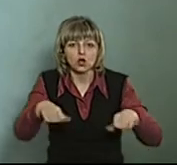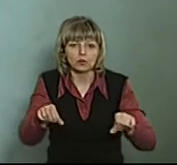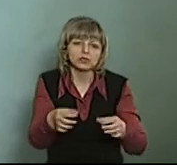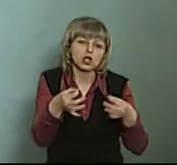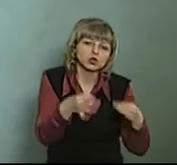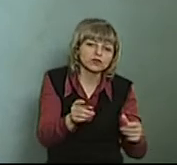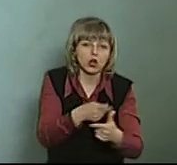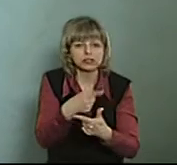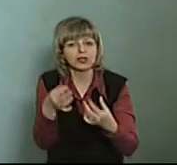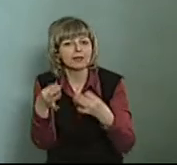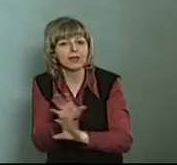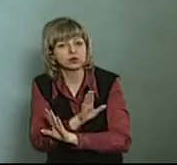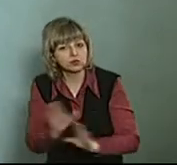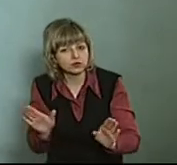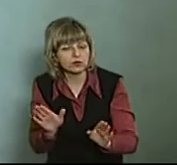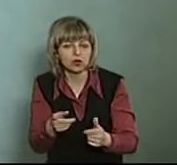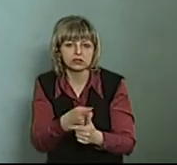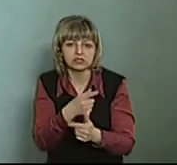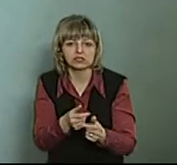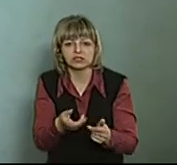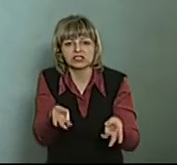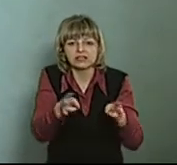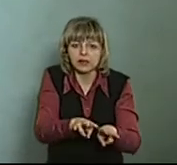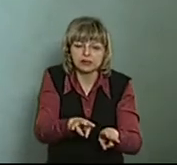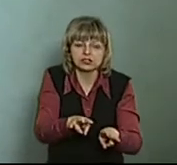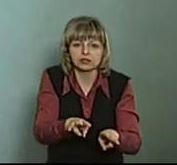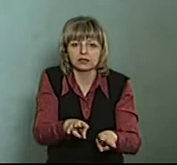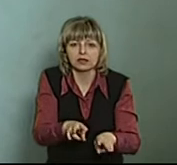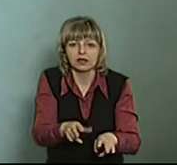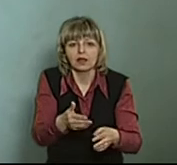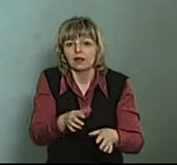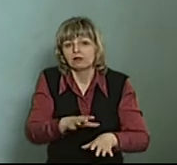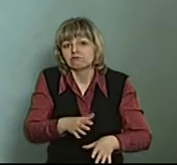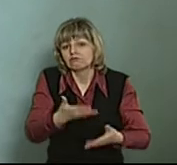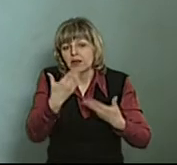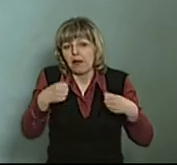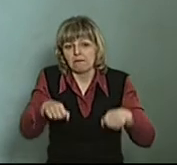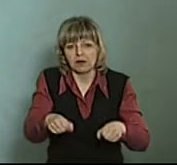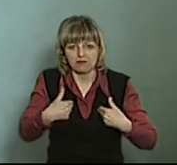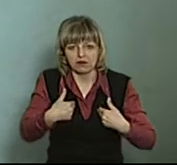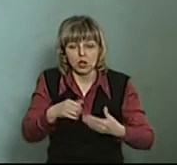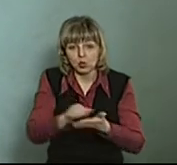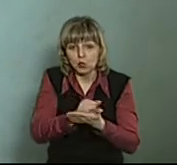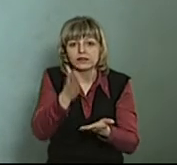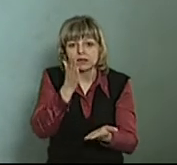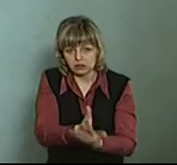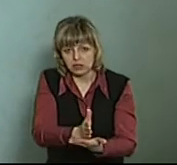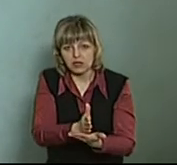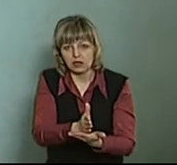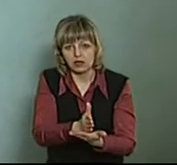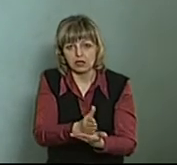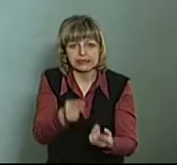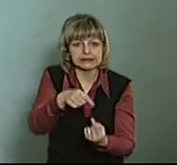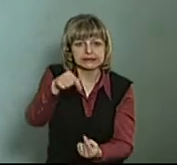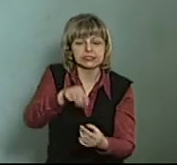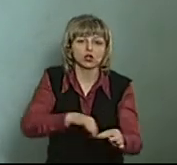чи не дозволити, чи якось обійти ті дерева, залишити, ми вже не маємо повноважень того. Документація є, згідно